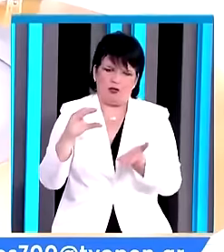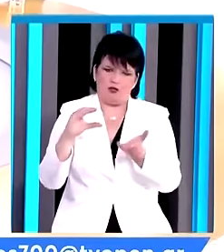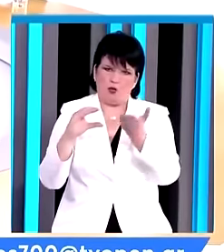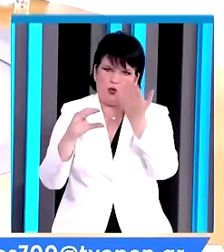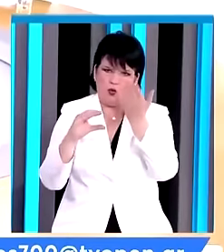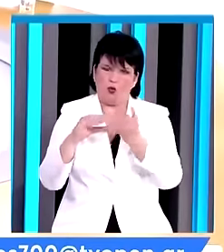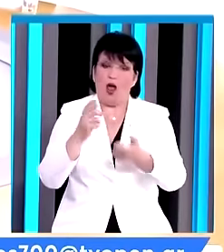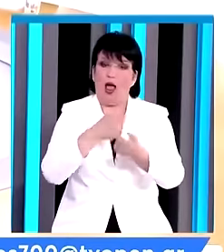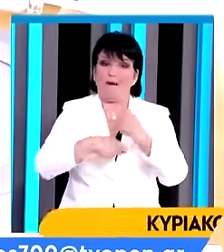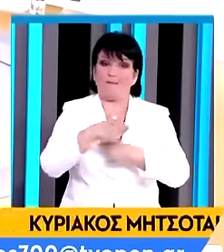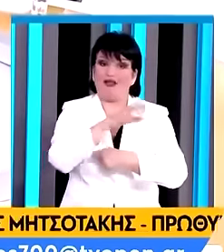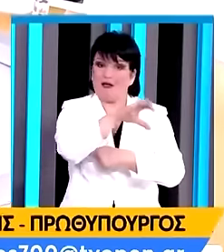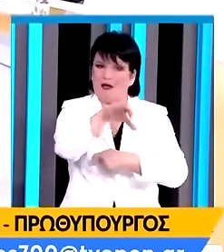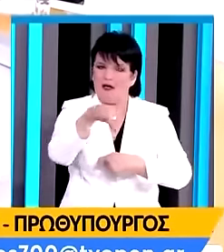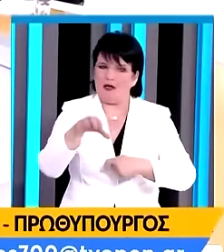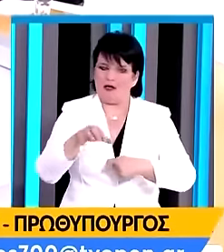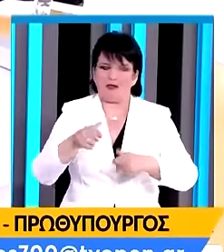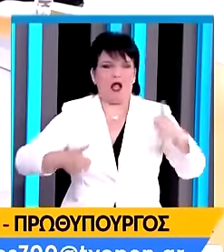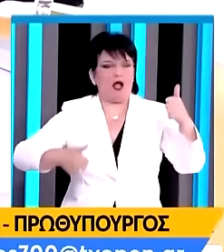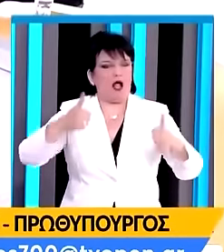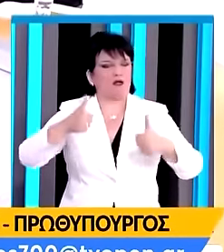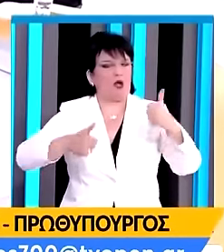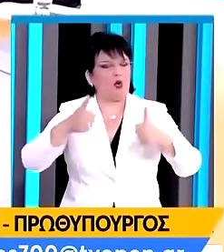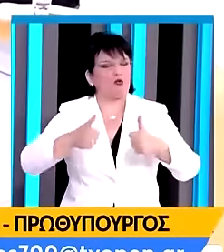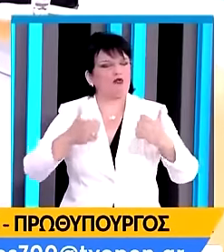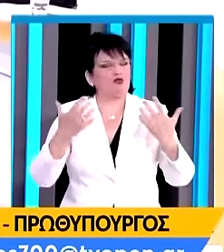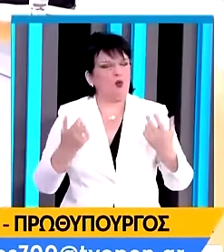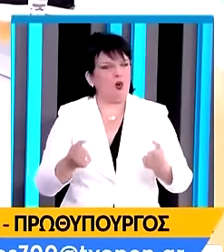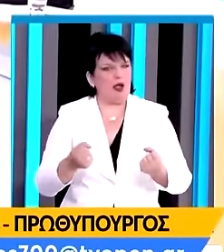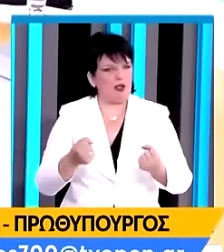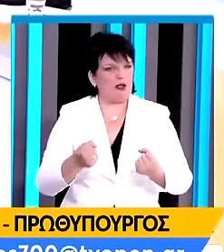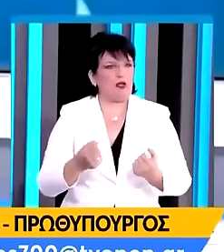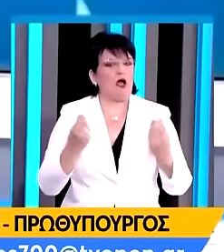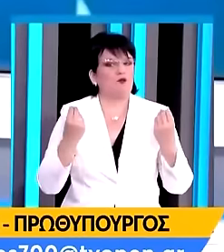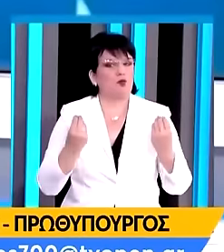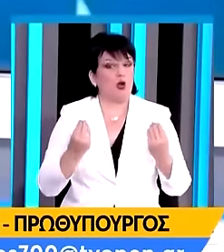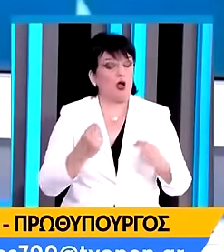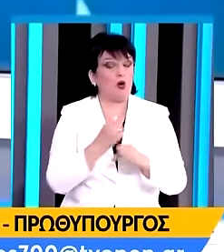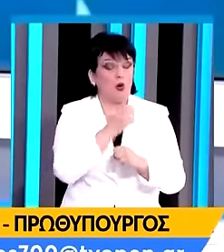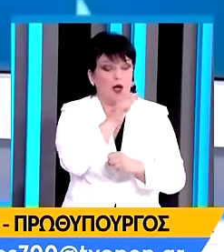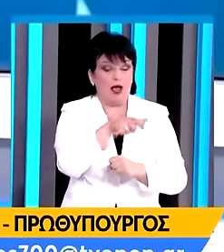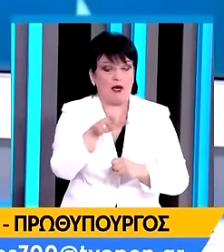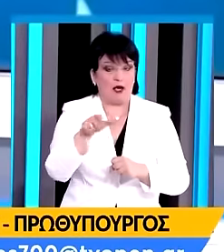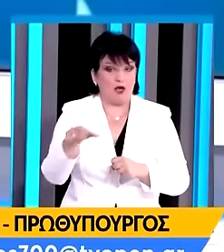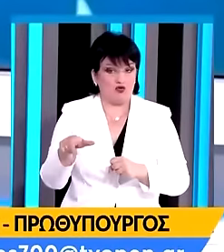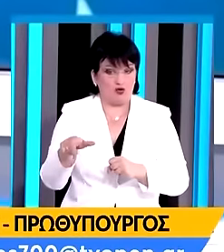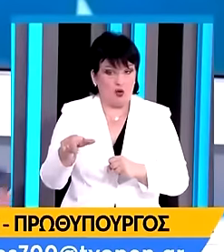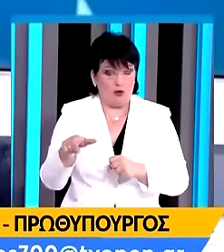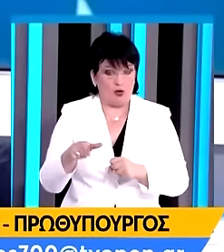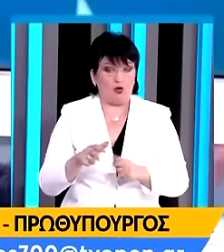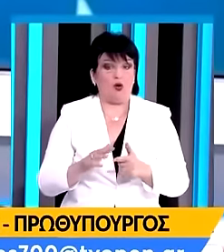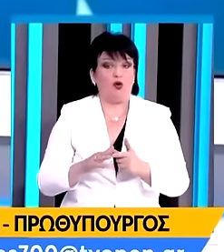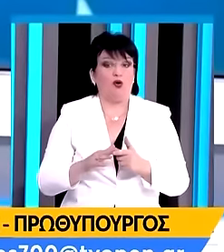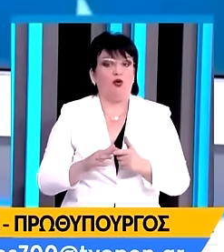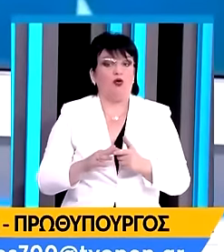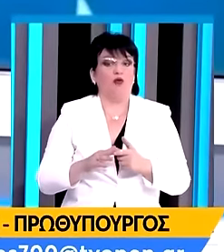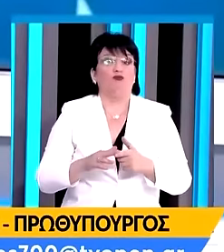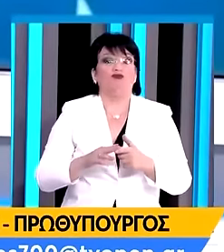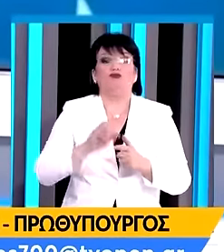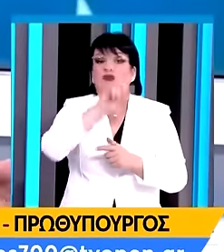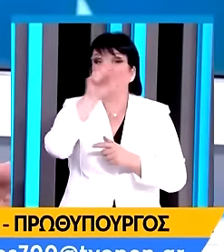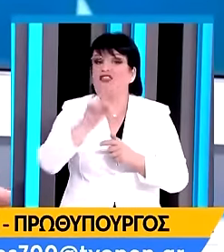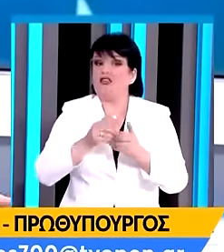πολλές επιχειρήσεις, γιατί υπάρχει πια ένας ανταγωνισμός. Και αυτό τελικά είναι καλό για τον εργαζόμενο. Στον τουρισμό έχουμε και άλλα θέματα. Συνθήκες